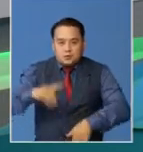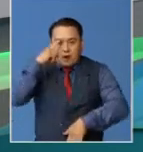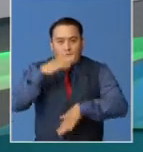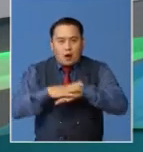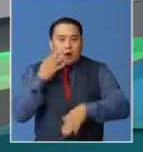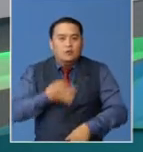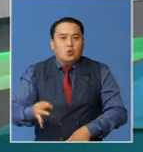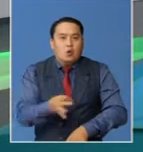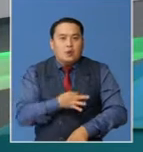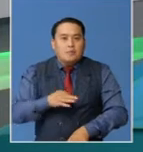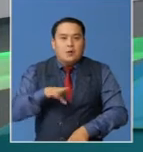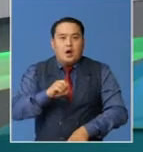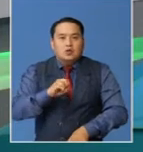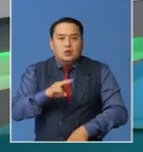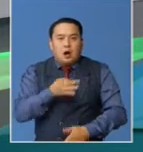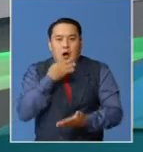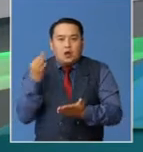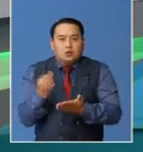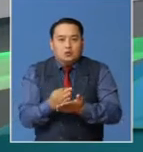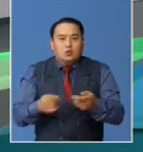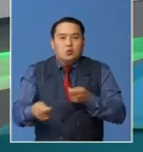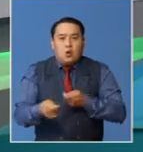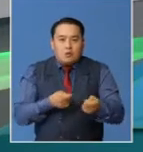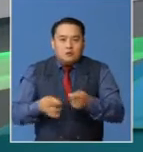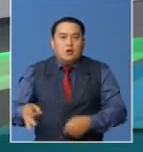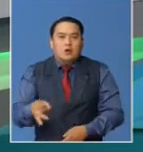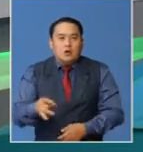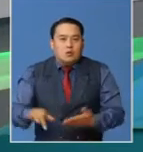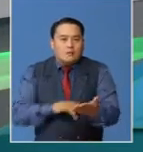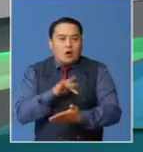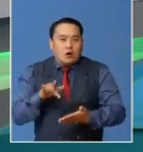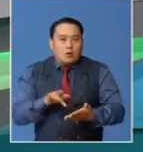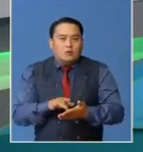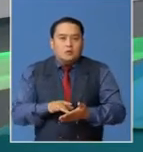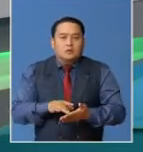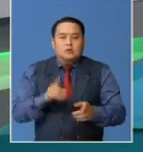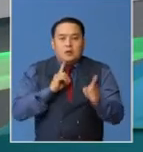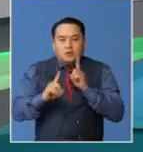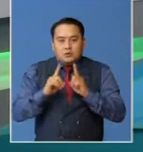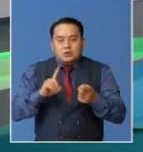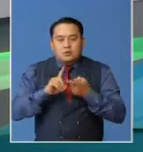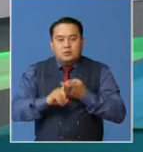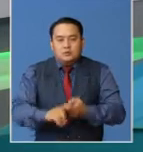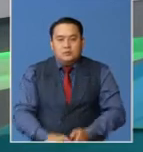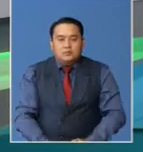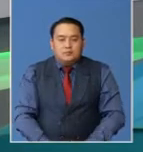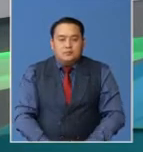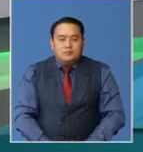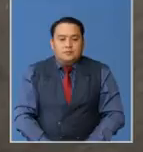акима Алматинской области Айдарбеком Байжановым отчитались руководители районов и городов в режиме селекторной